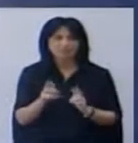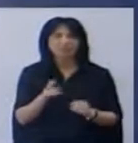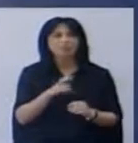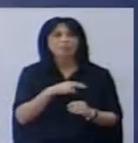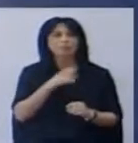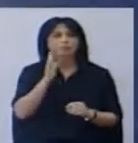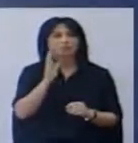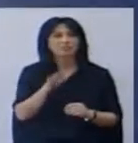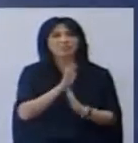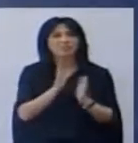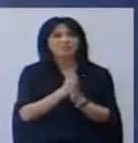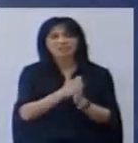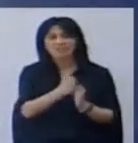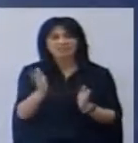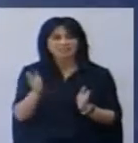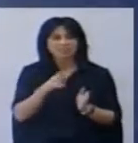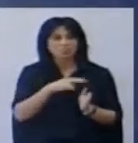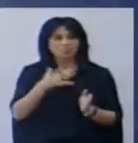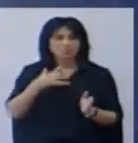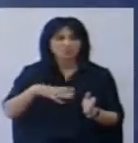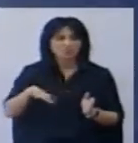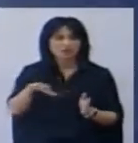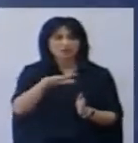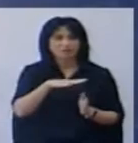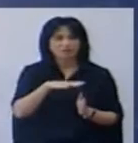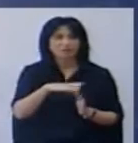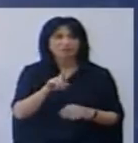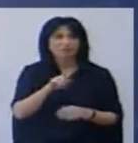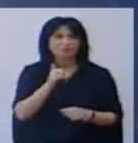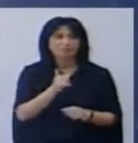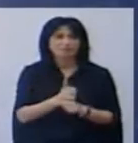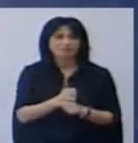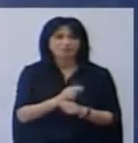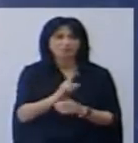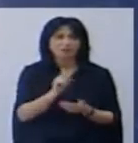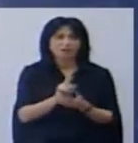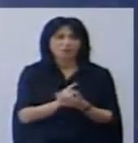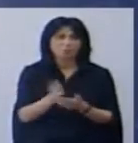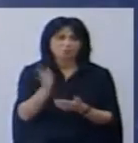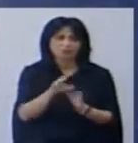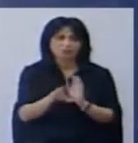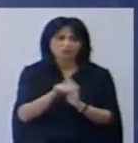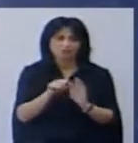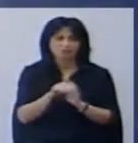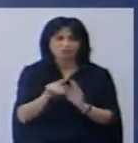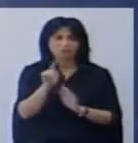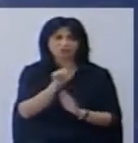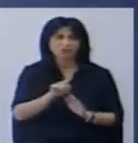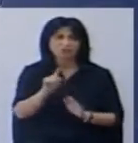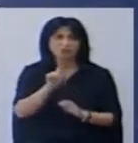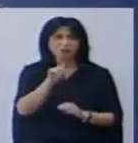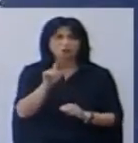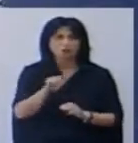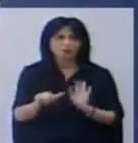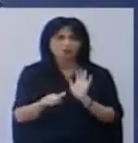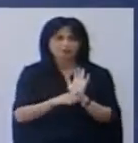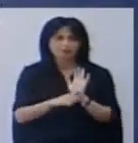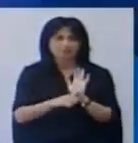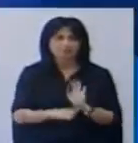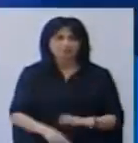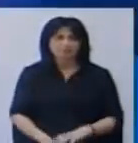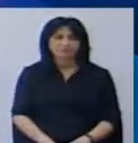დეპუტატი იქნება ყველას დეპუტატი მთელი საქართველოს მასშტაბით და რაც მთავარია აუცილებლად მოდით არჩევნებზე და შემოხაზეთ ნომერი 6.